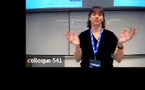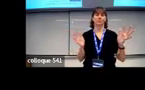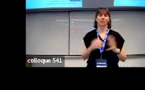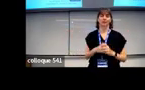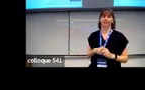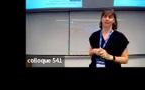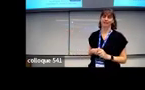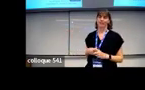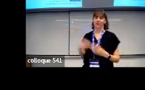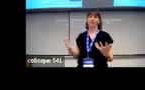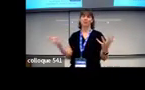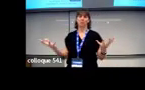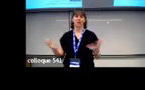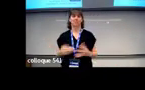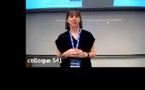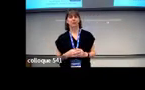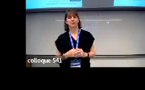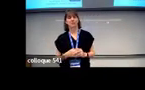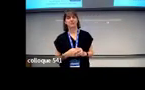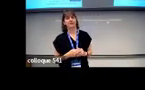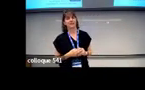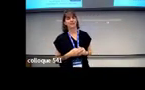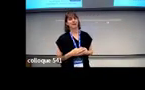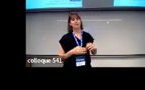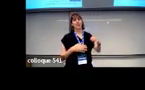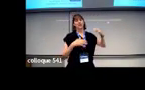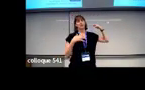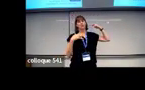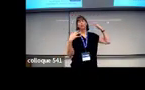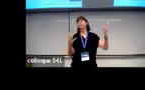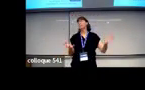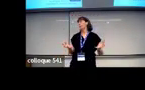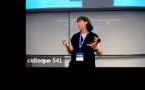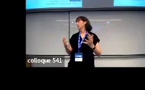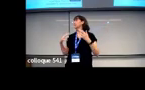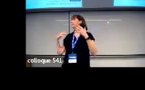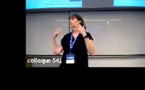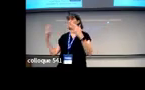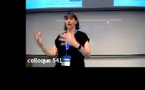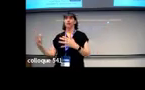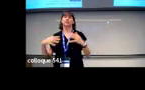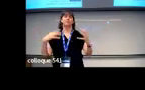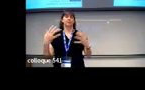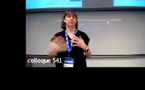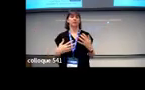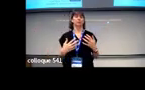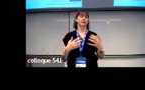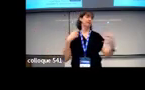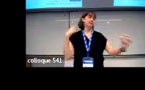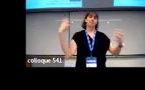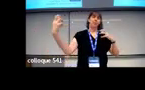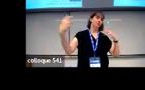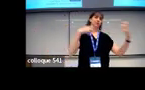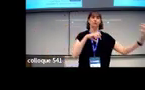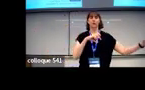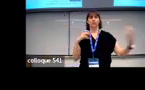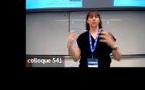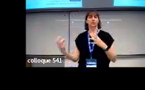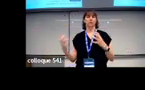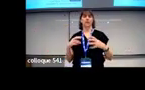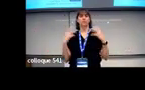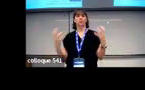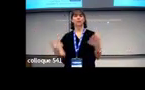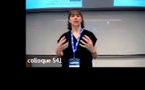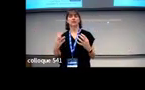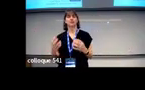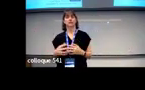parlé pour prendre l'emploi. Donc, ça, c'était intéressant. Il y avait beaucoup d'apports d'idées différentes. C'est des personnes qui ont des façons de voir les